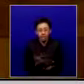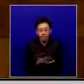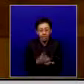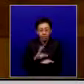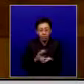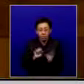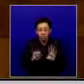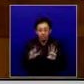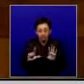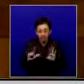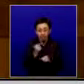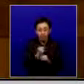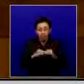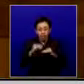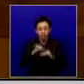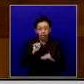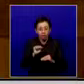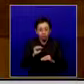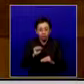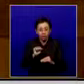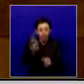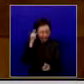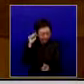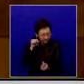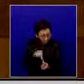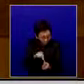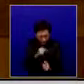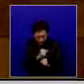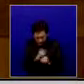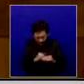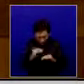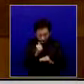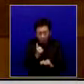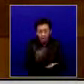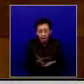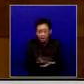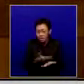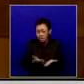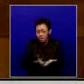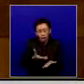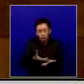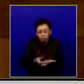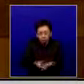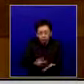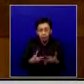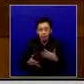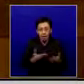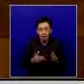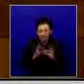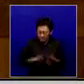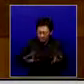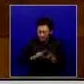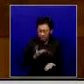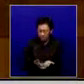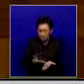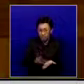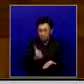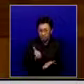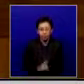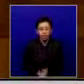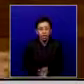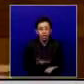ทำโปรเจกต์อันนี้เนี่ยเราต้องเน้นที่คุณภาพใช้ไม่หมดไม่เป็นไรเอาที่มีคุณภาพที่เหลือสาม